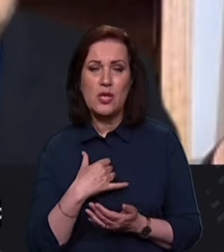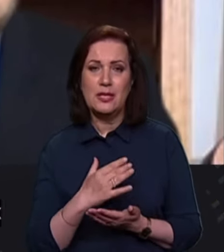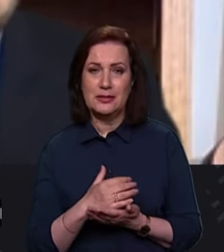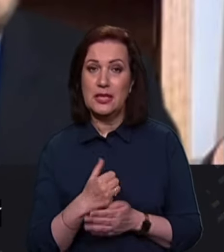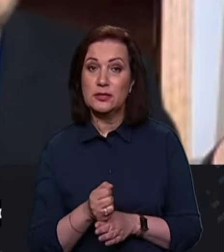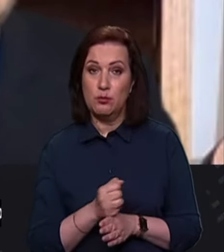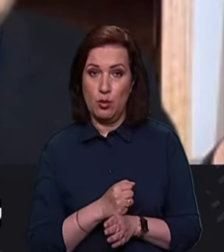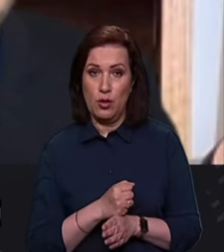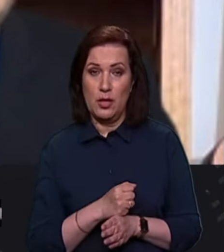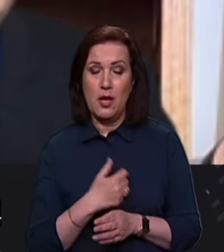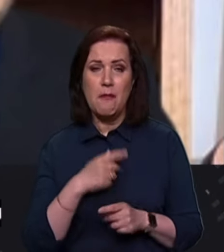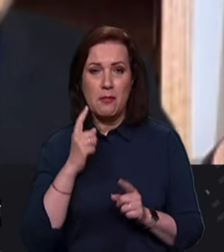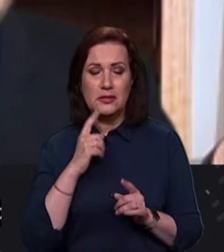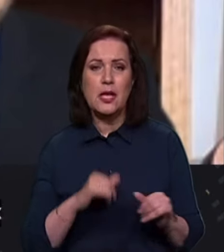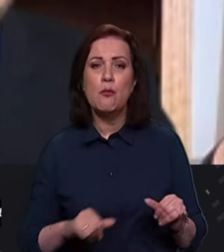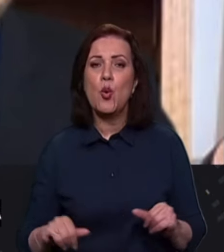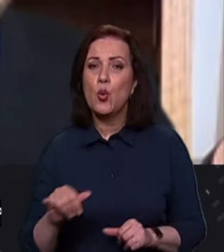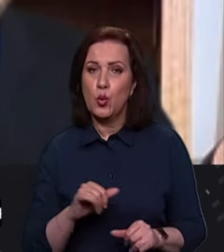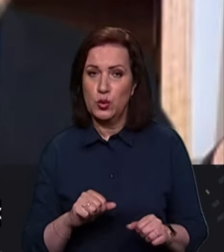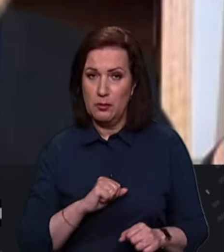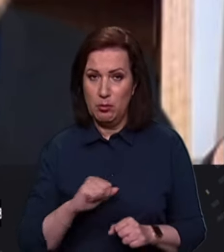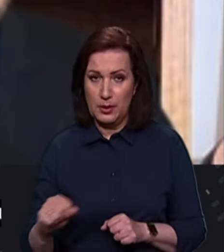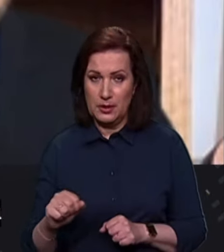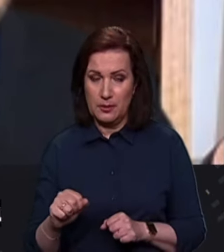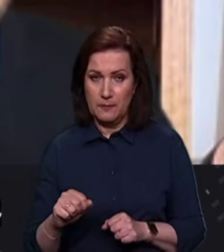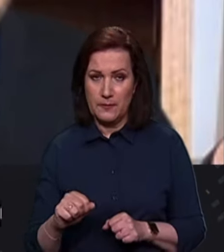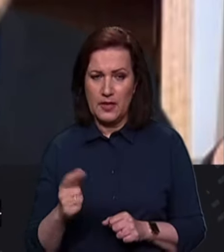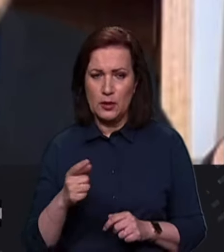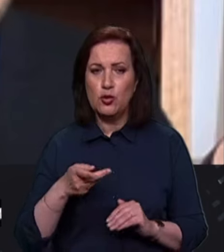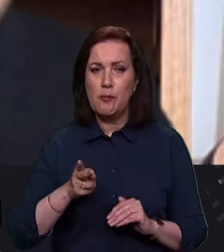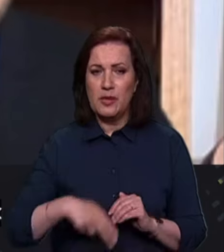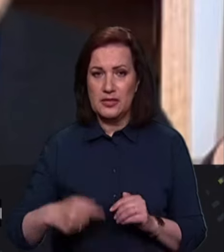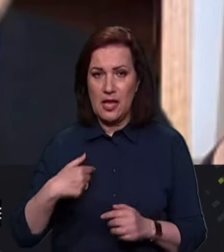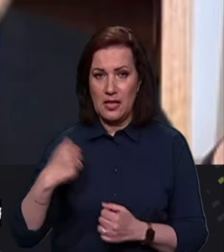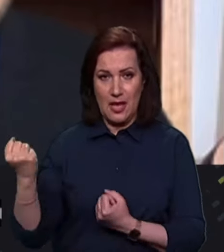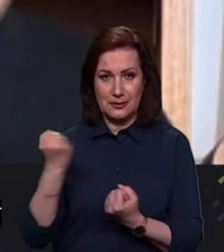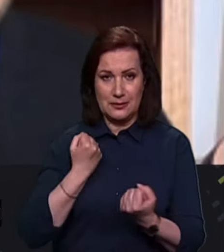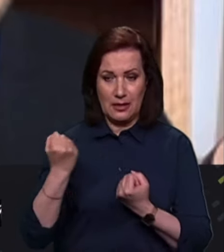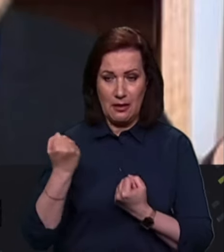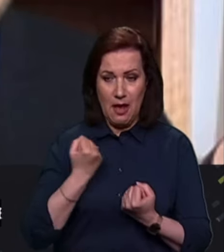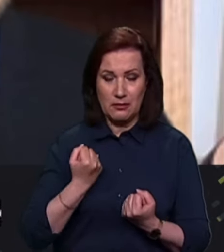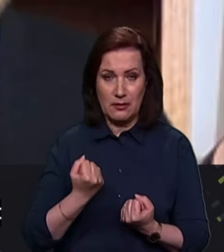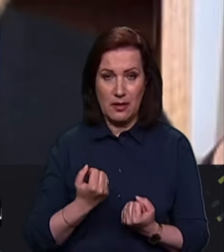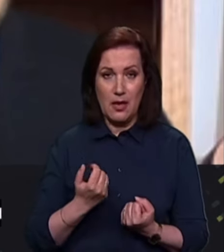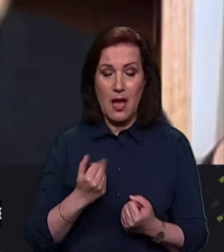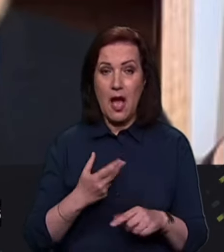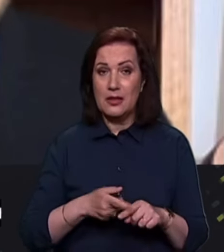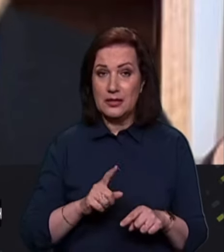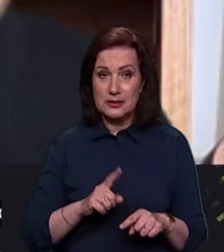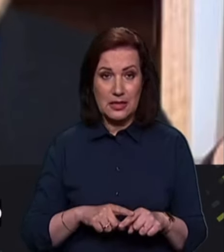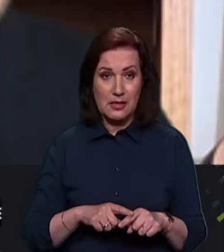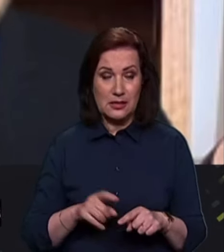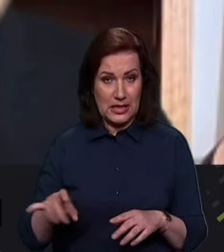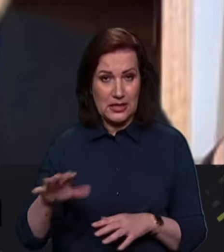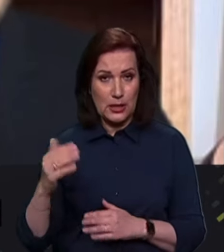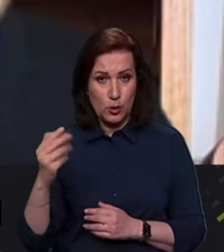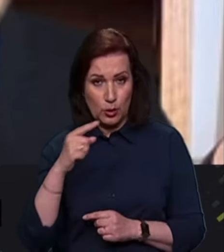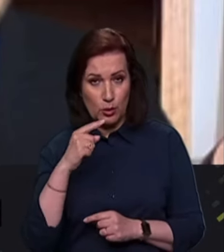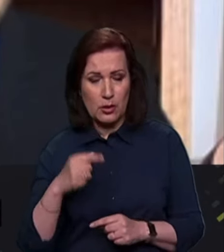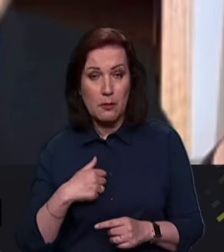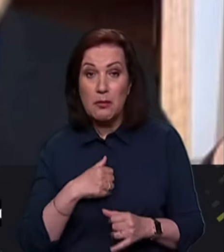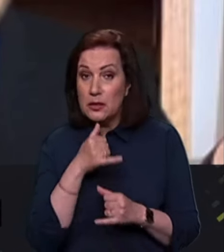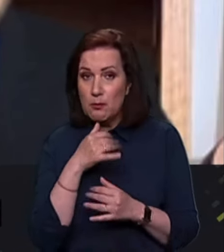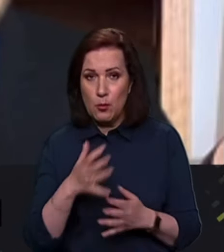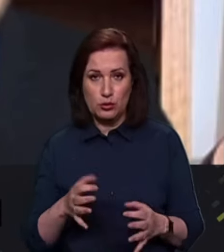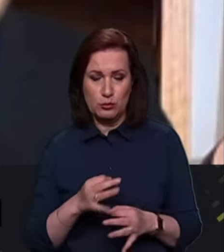є зброя, ми знаємо, куди бити, щоб перестали по нас стріляти, але це на території Росії, і ми